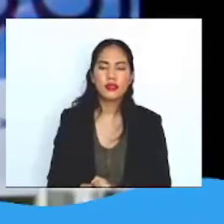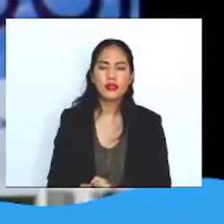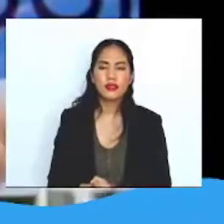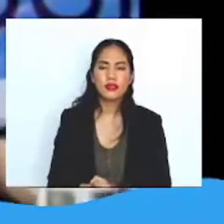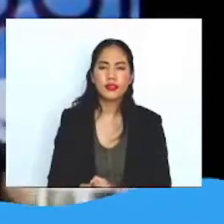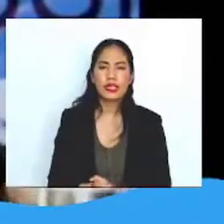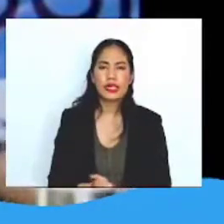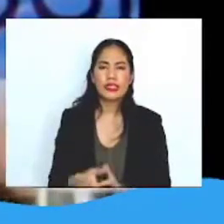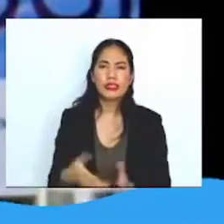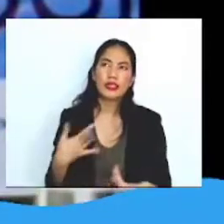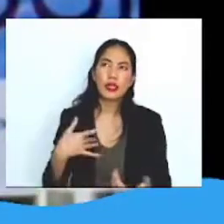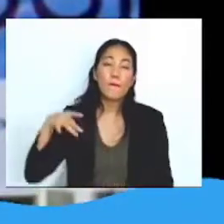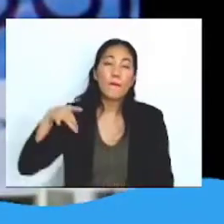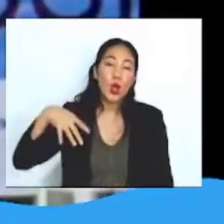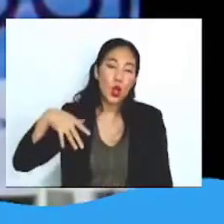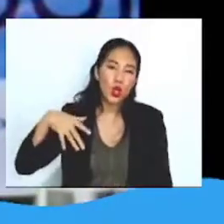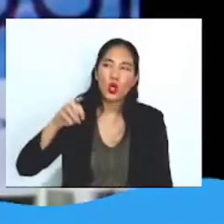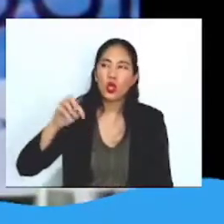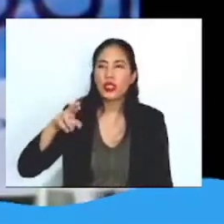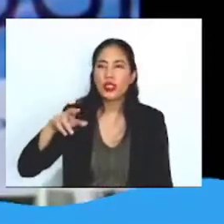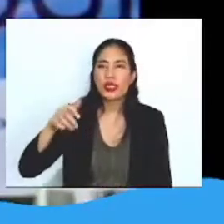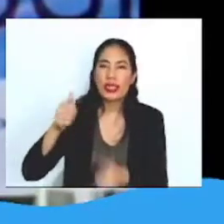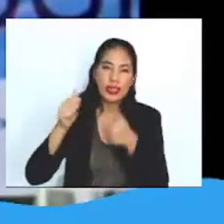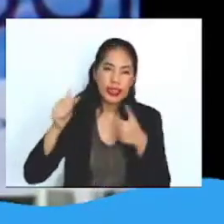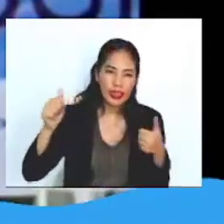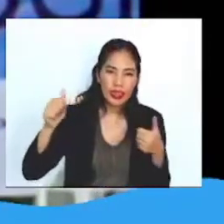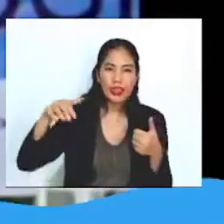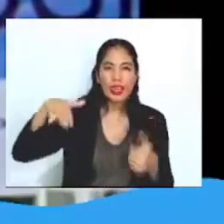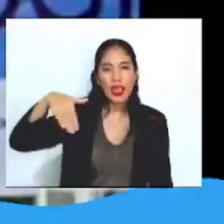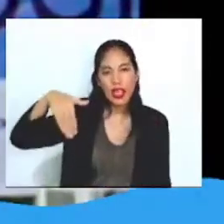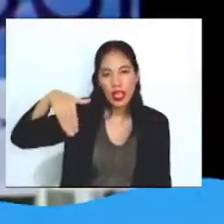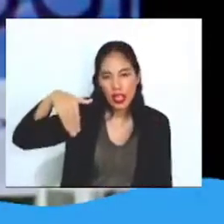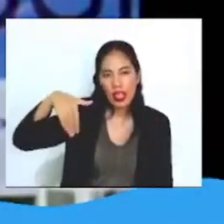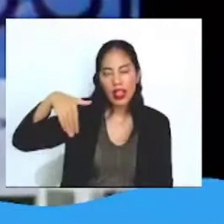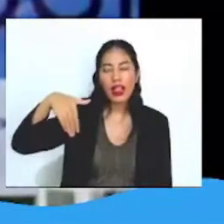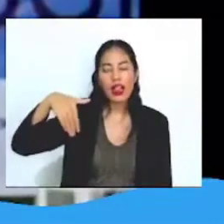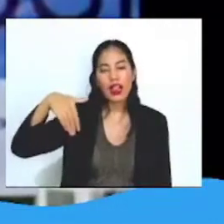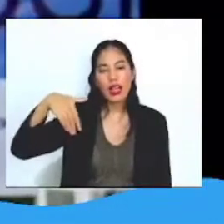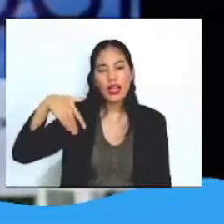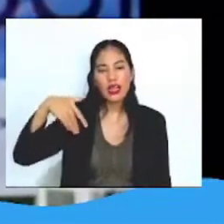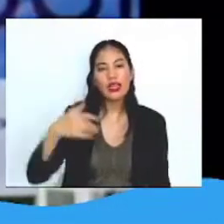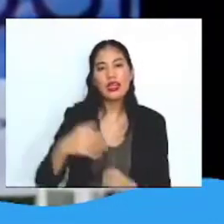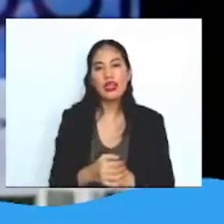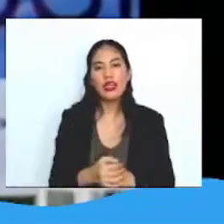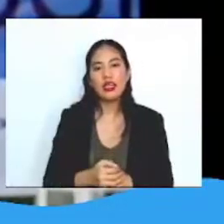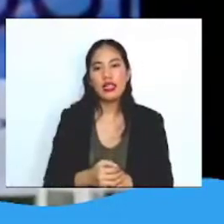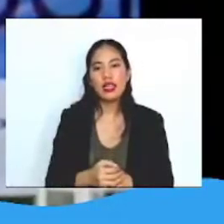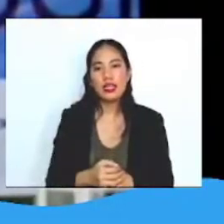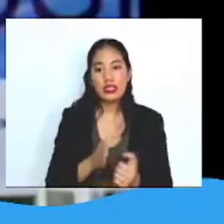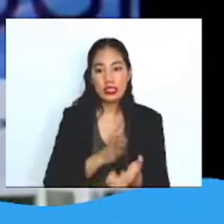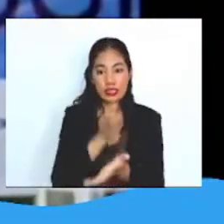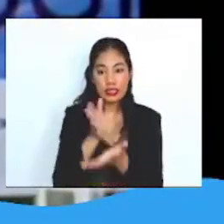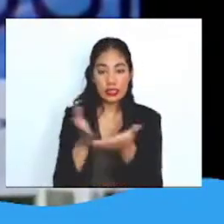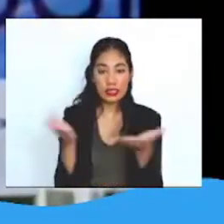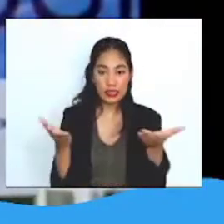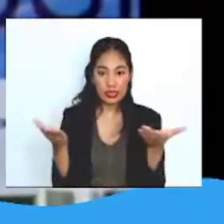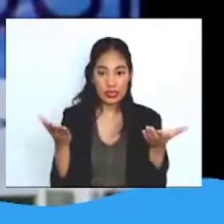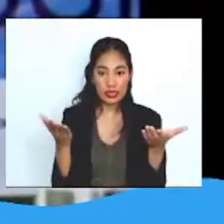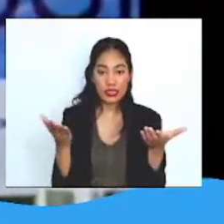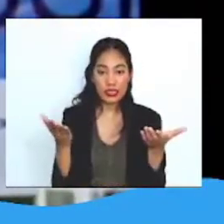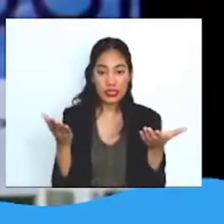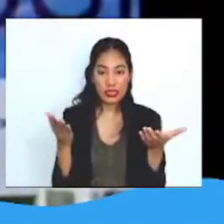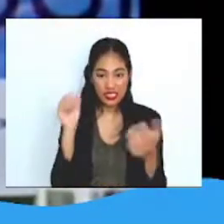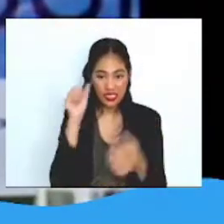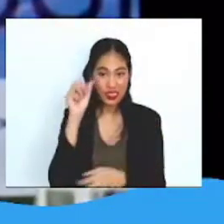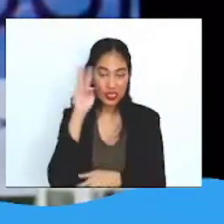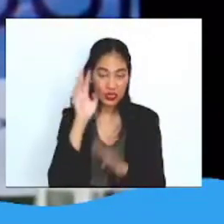nahihirapan, pagdating po dito, alam na po nila, mga halimbawa po, ito po yung teacher, pag ginagawa po nila.